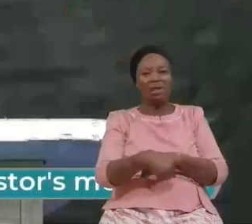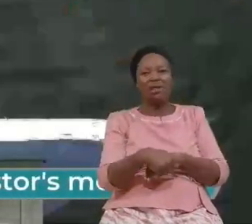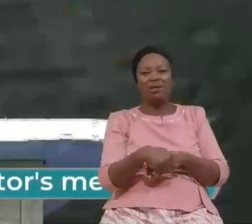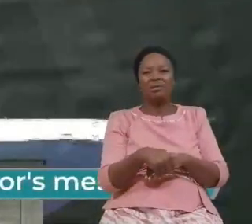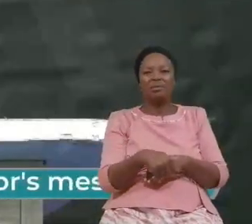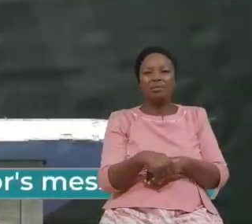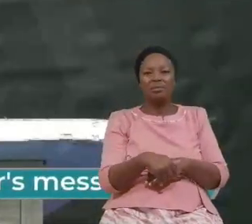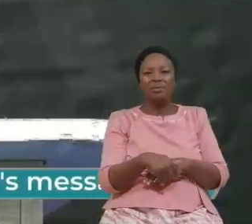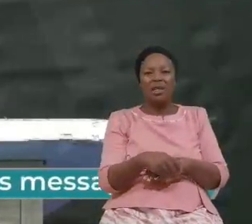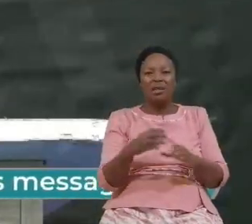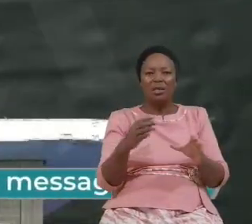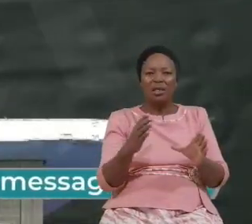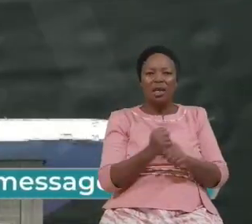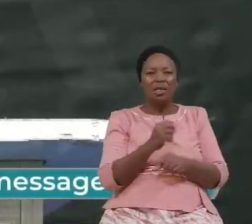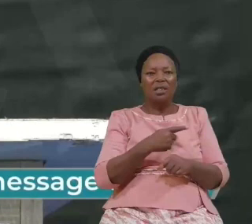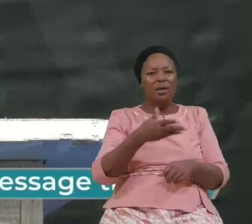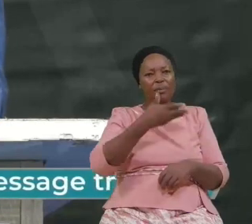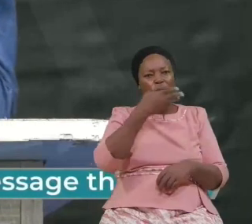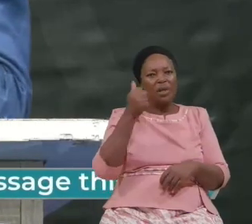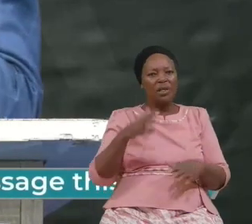une meilleure vie